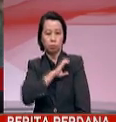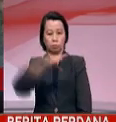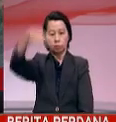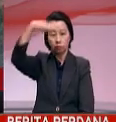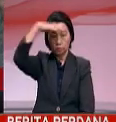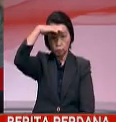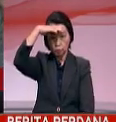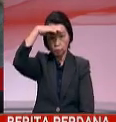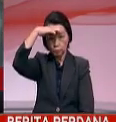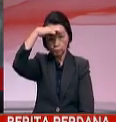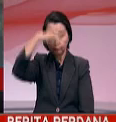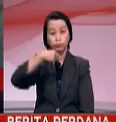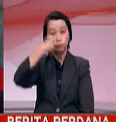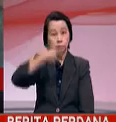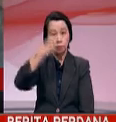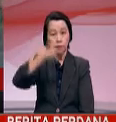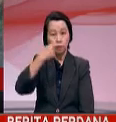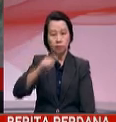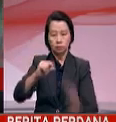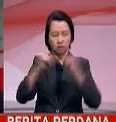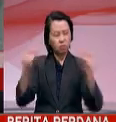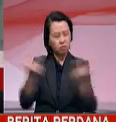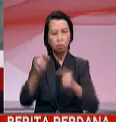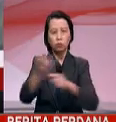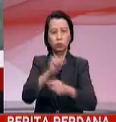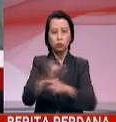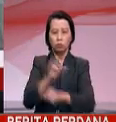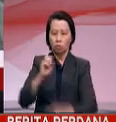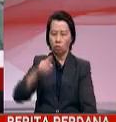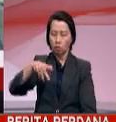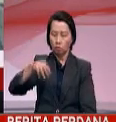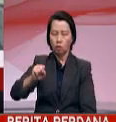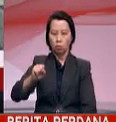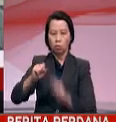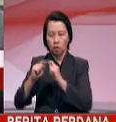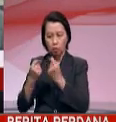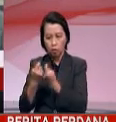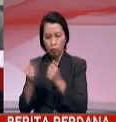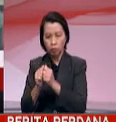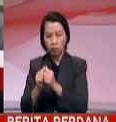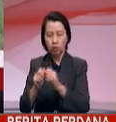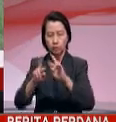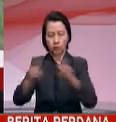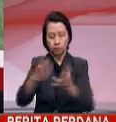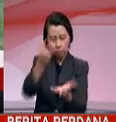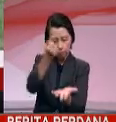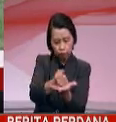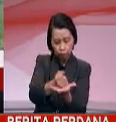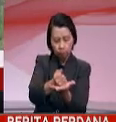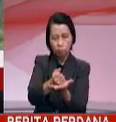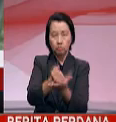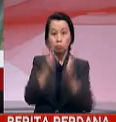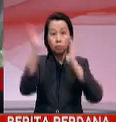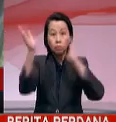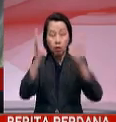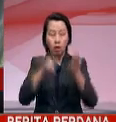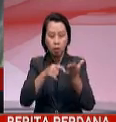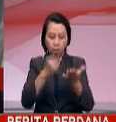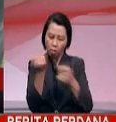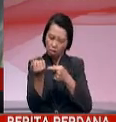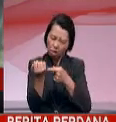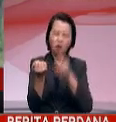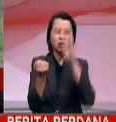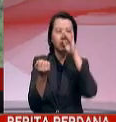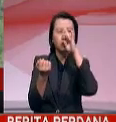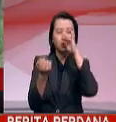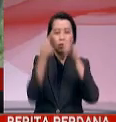Ayub Khan Maiden Piche berkata, sindiket menggunakan modus operandi dengan menyediakan cop imigresen Malaysia disyaki palsu